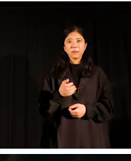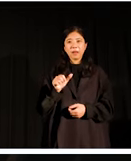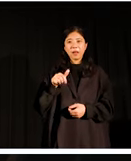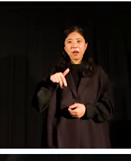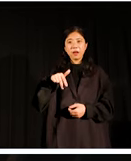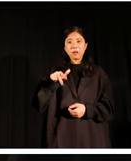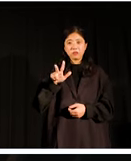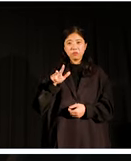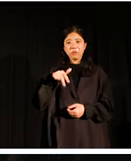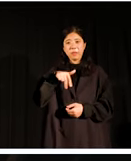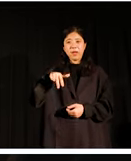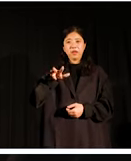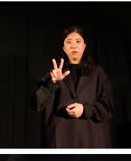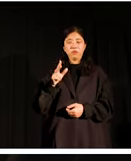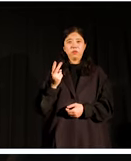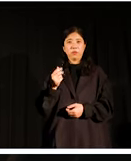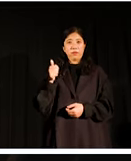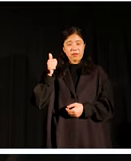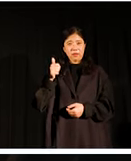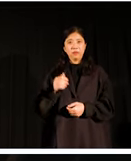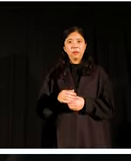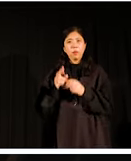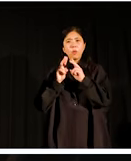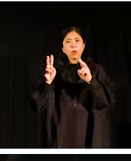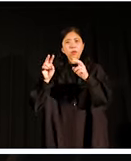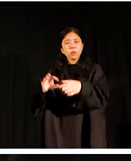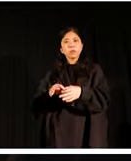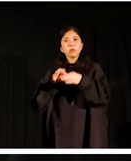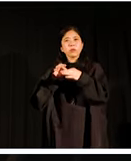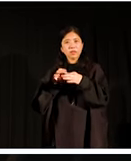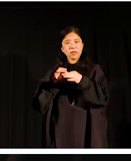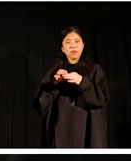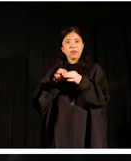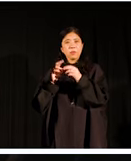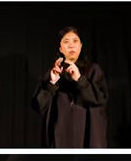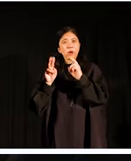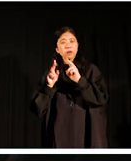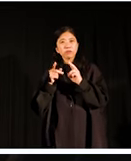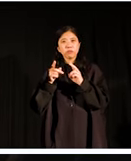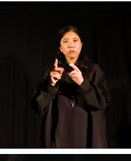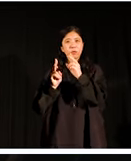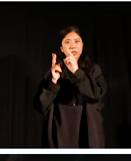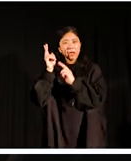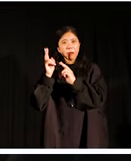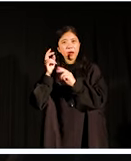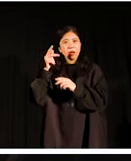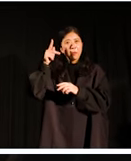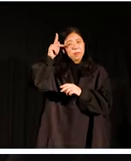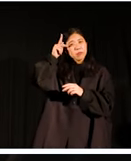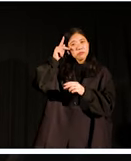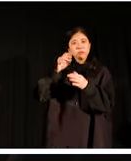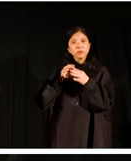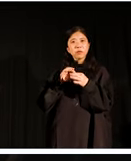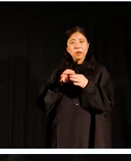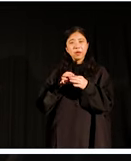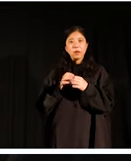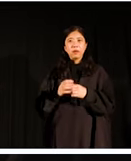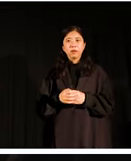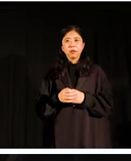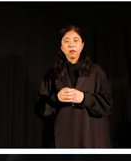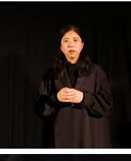に音楽を通して沖縄のことであったりとかペルーのこと平和を伝える時って日本各地えで温度を